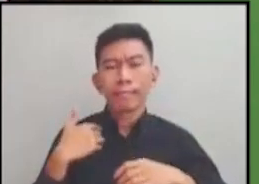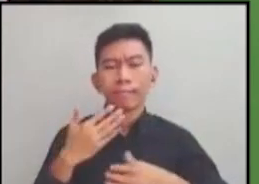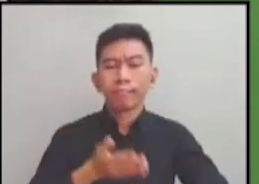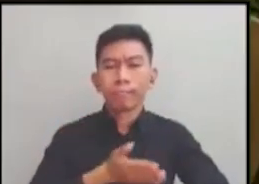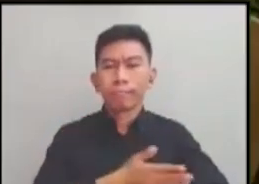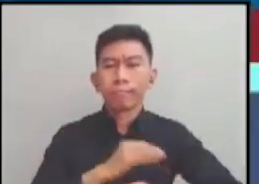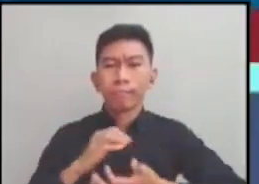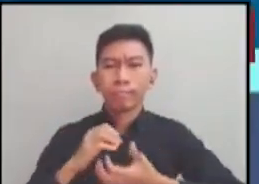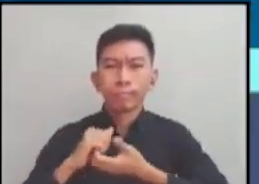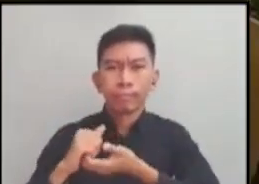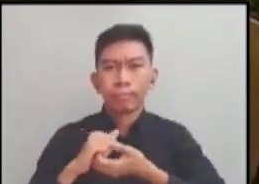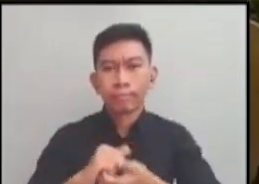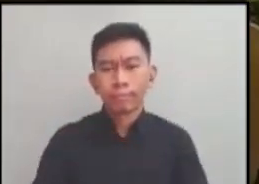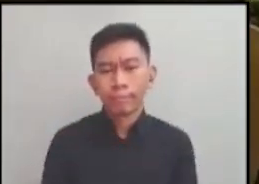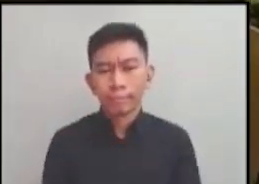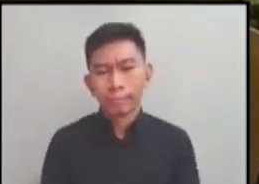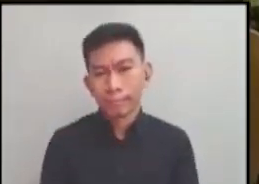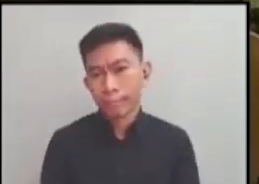Mark.